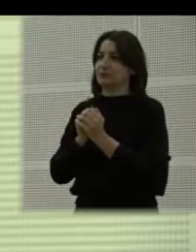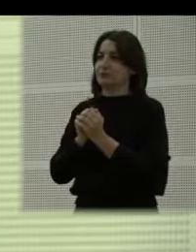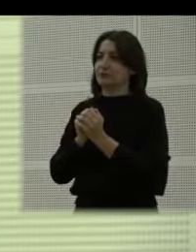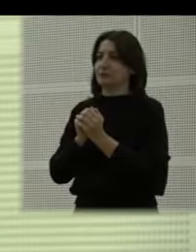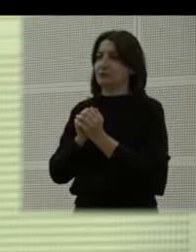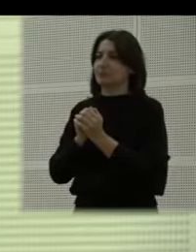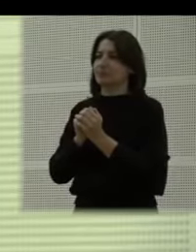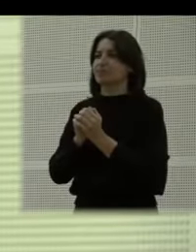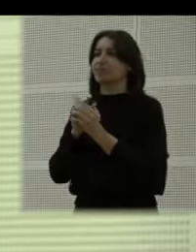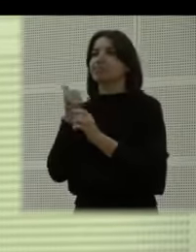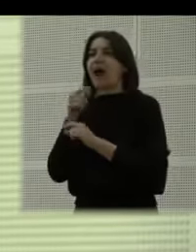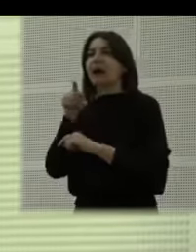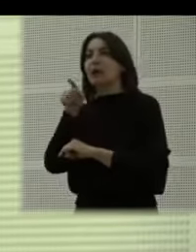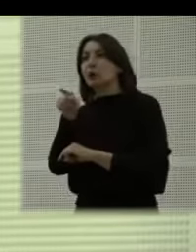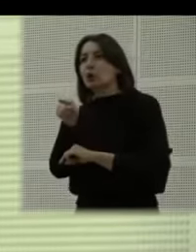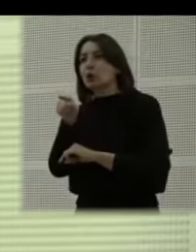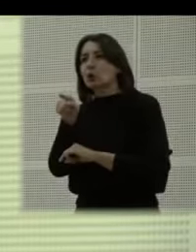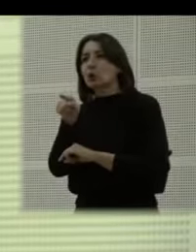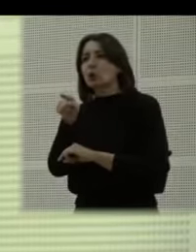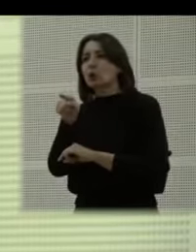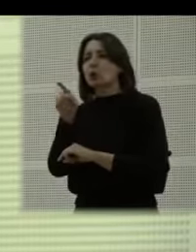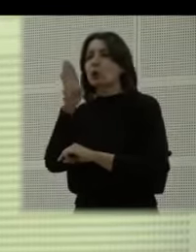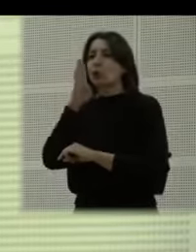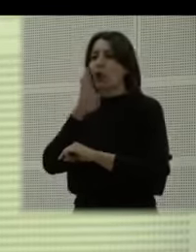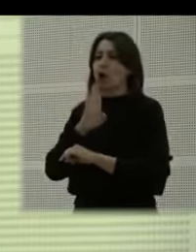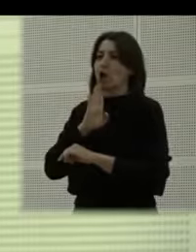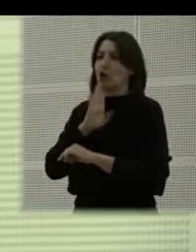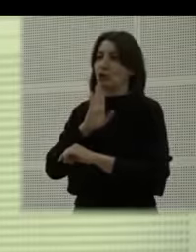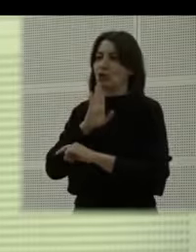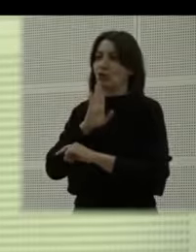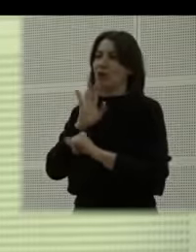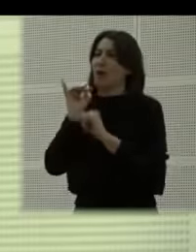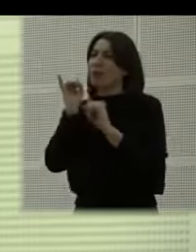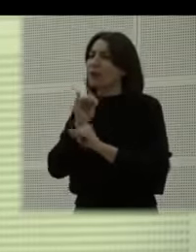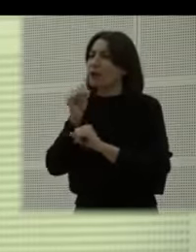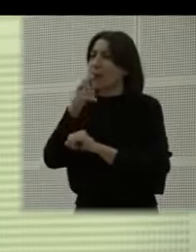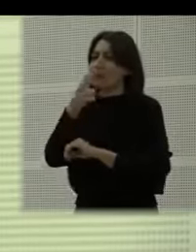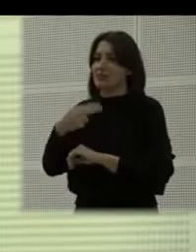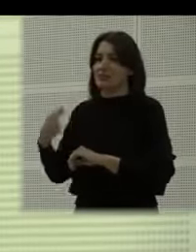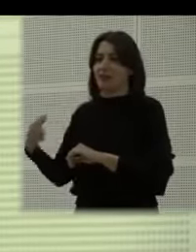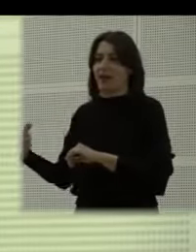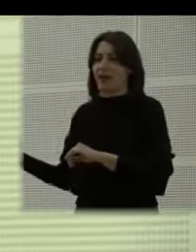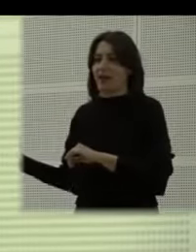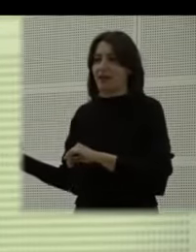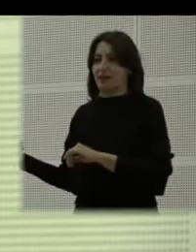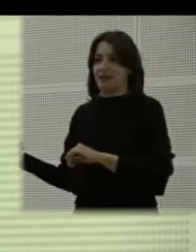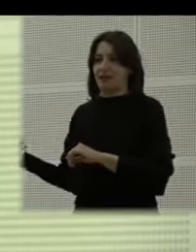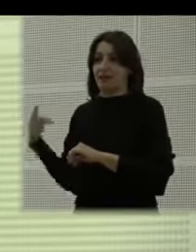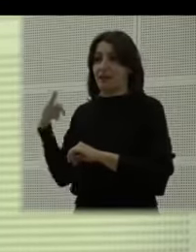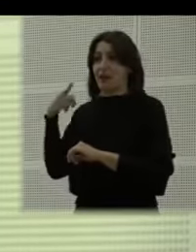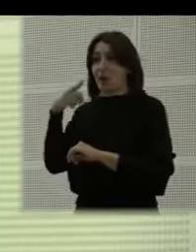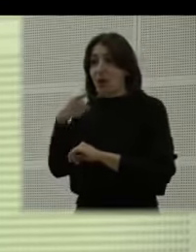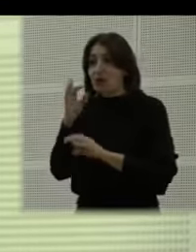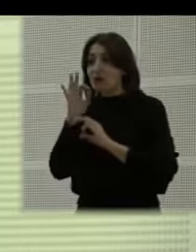Anche tu, povera, piccola sirena, a questo hai